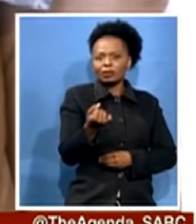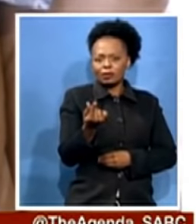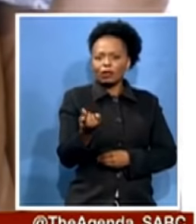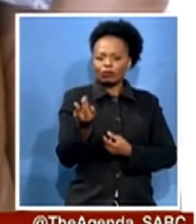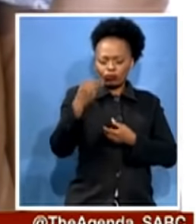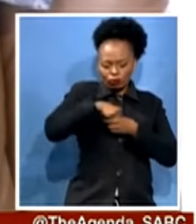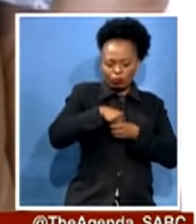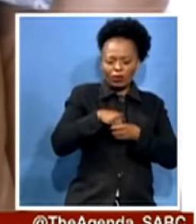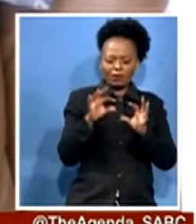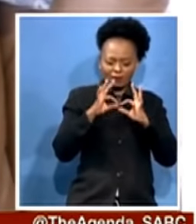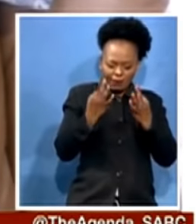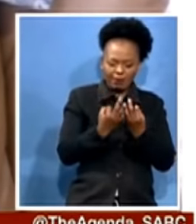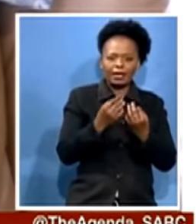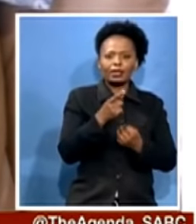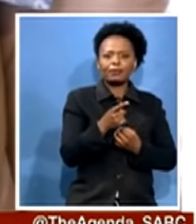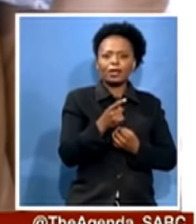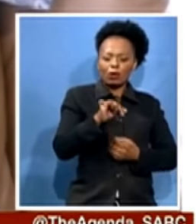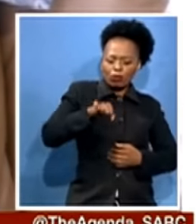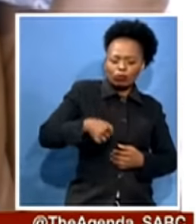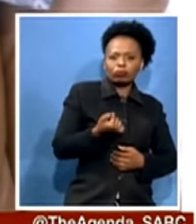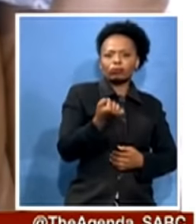Umakoti umthola eWestville.